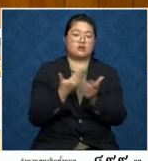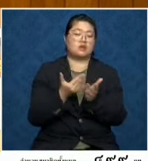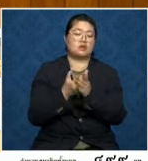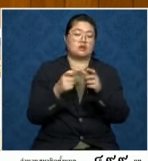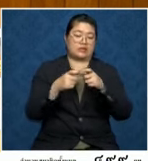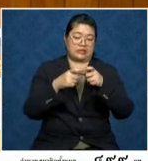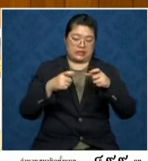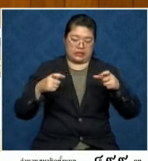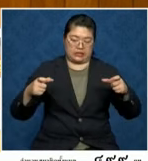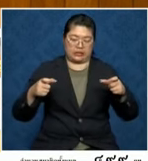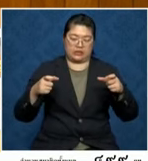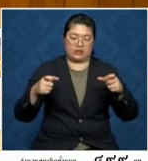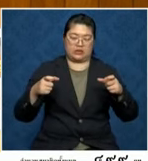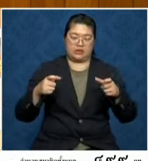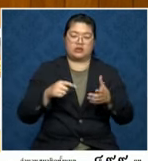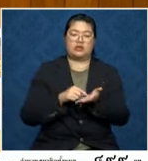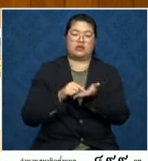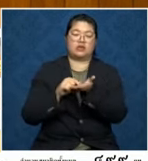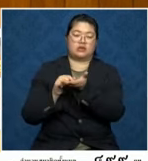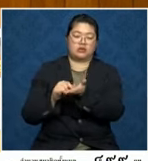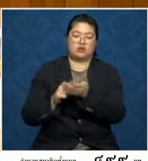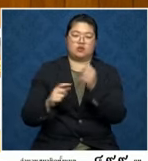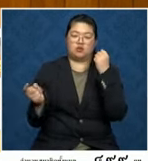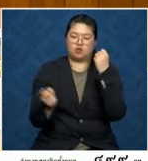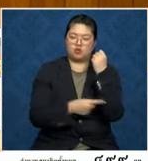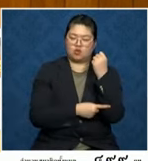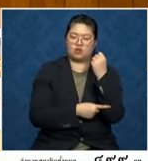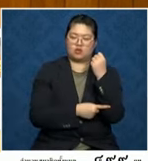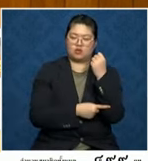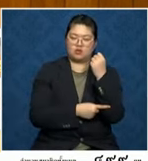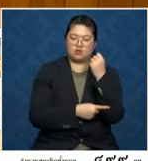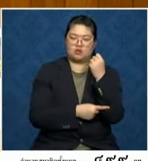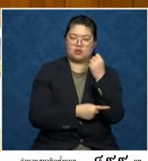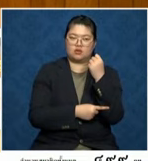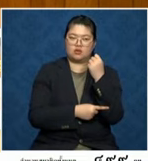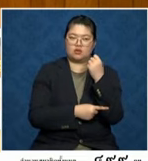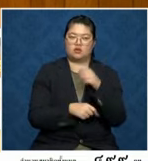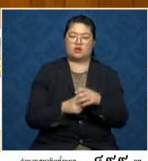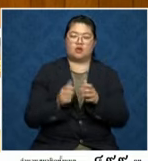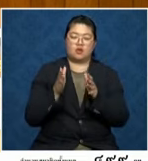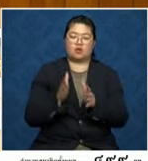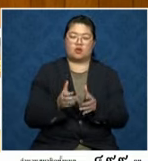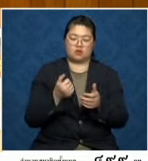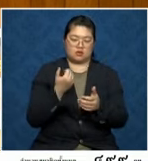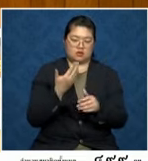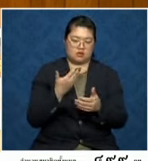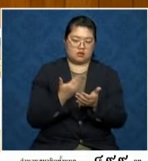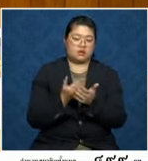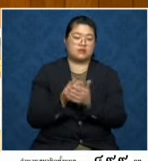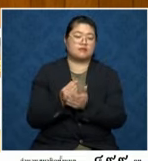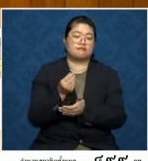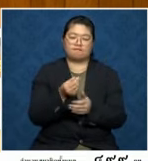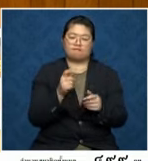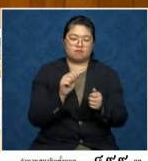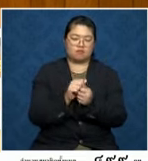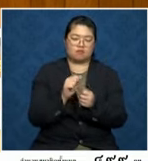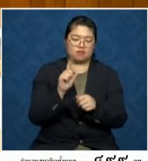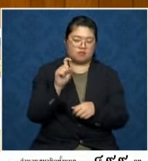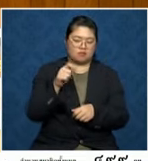การทำธุรกรรมโดยกำหนดโทษทางอาญาสำหรับผู้ไม่สามารถชำระเงินตามเช็ค